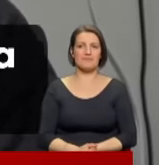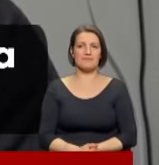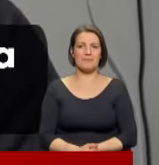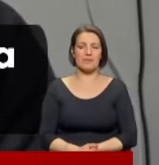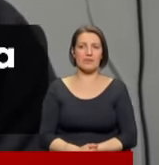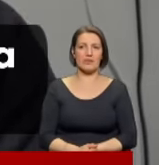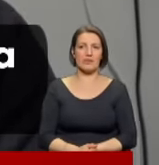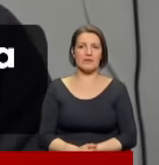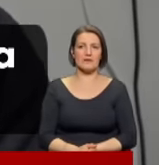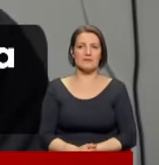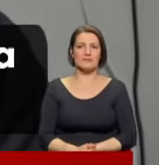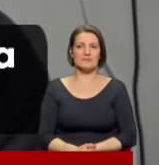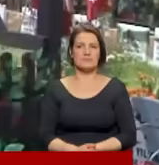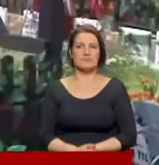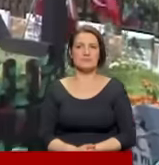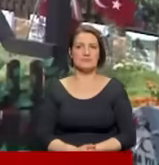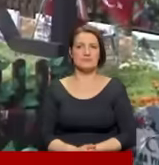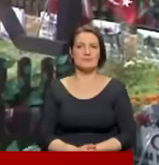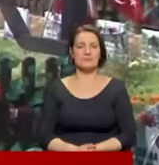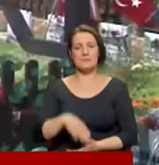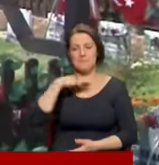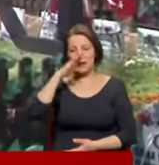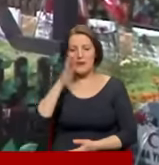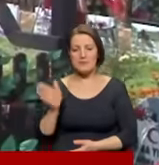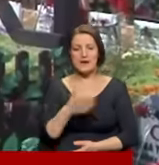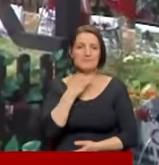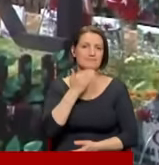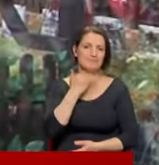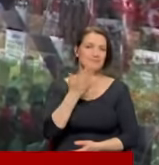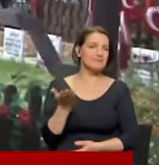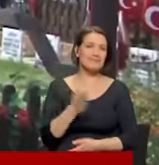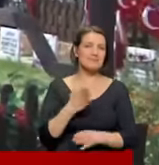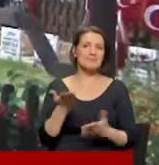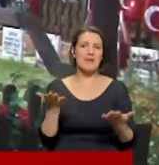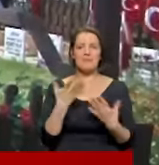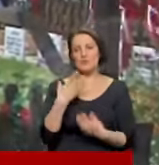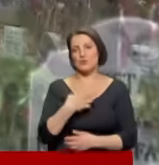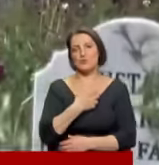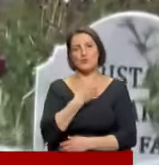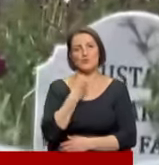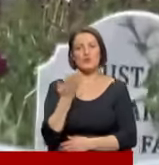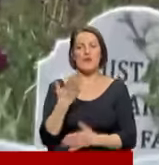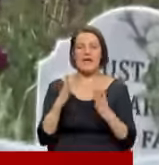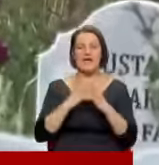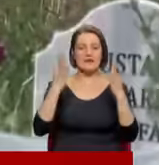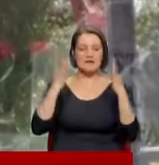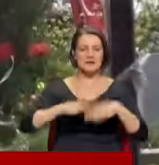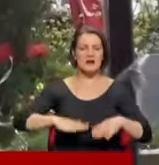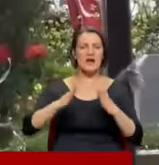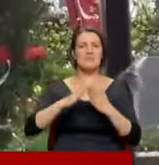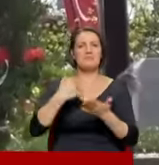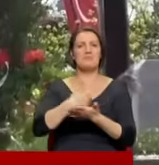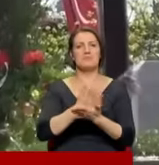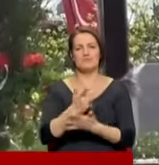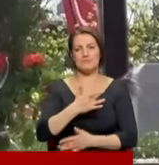eş, dost, akraba olduk buralarda artık. Bayram geçmiyor ya, bayram nasıl geçsin ki yani? Hep hüzün, hep acı. Evleri yıkan, yuvaları